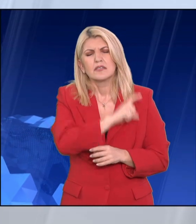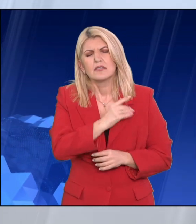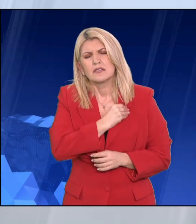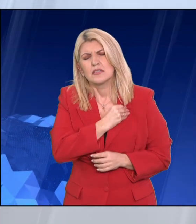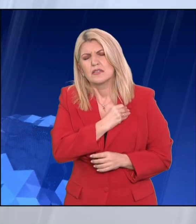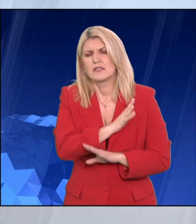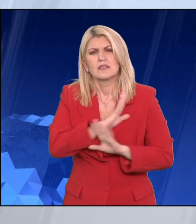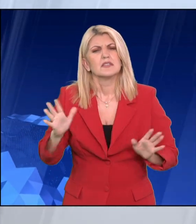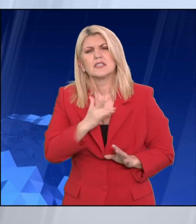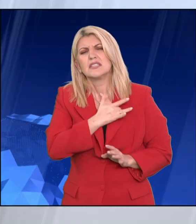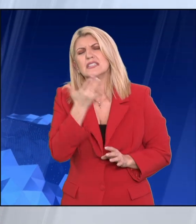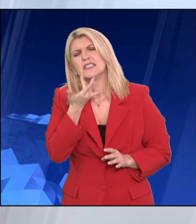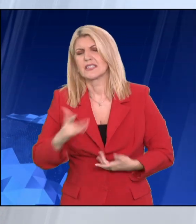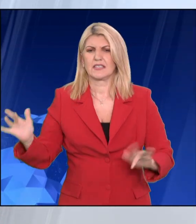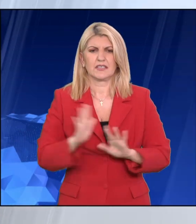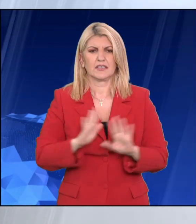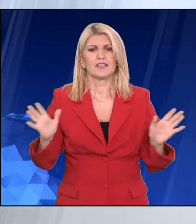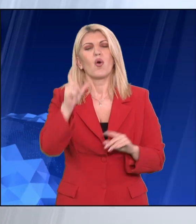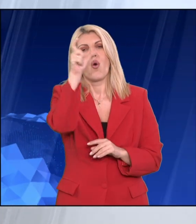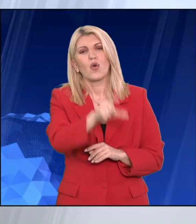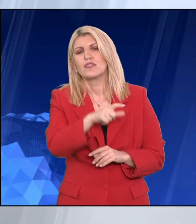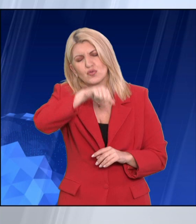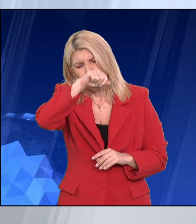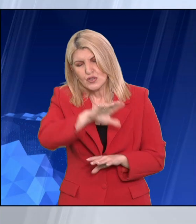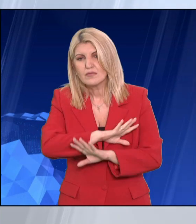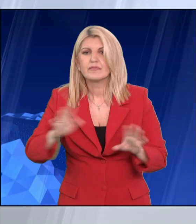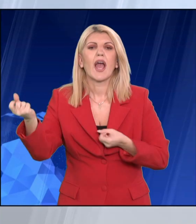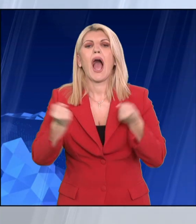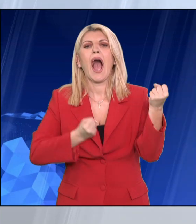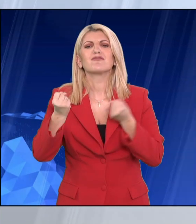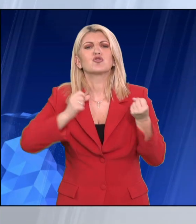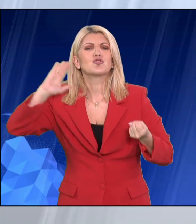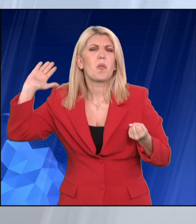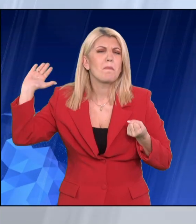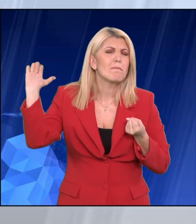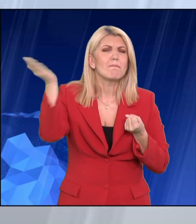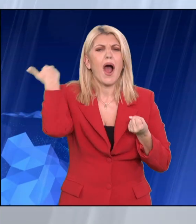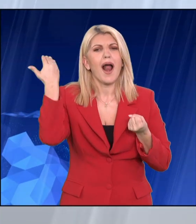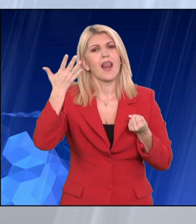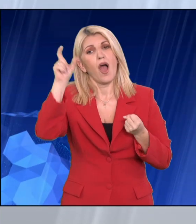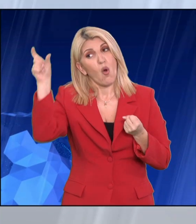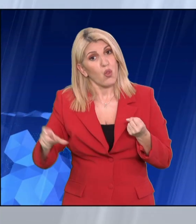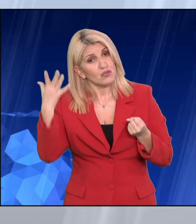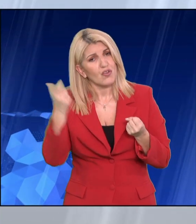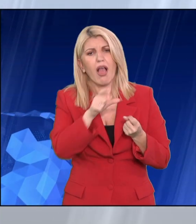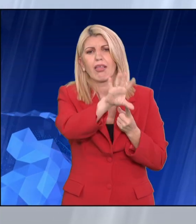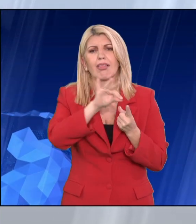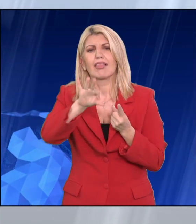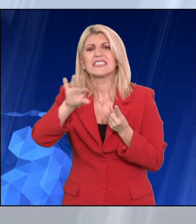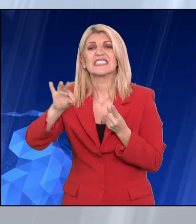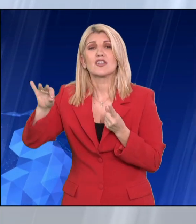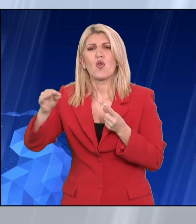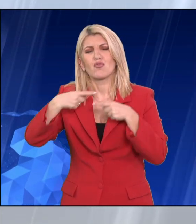αυτοκινήτων. Ίσως έτσι εξηγείται η μεγάλη αγάπη που είχε για τα αυτοκίνητα αντίκες, φτιάχνοντας μια σπάνια συλλογή. Δεν πάω πουθενά,